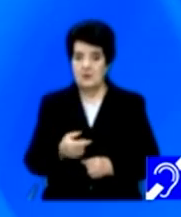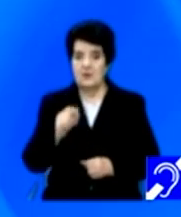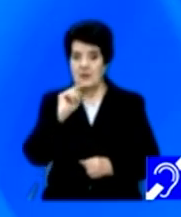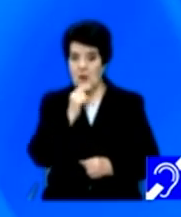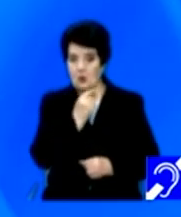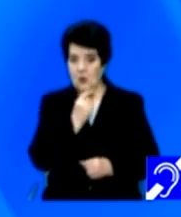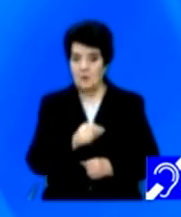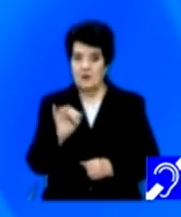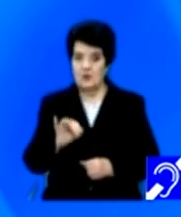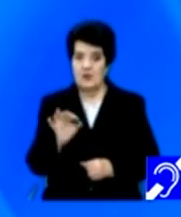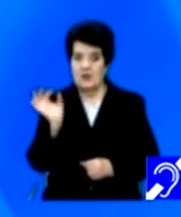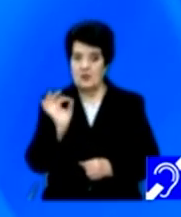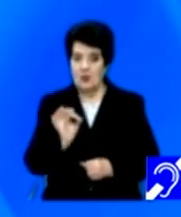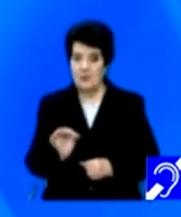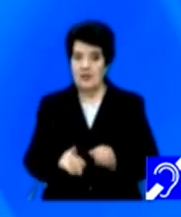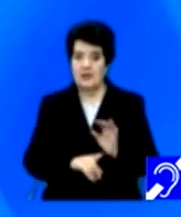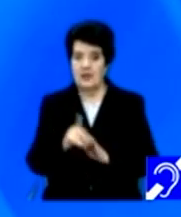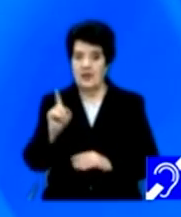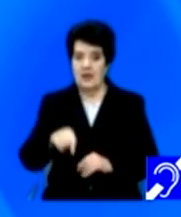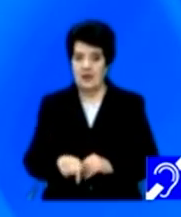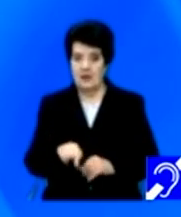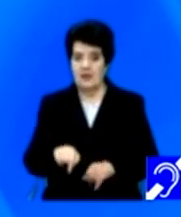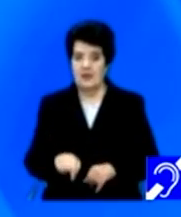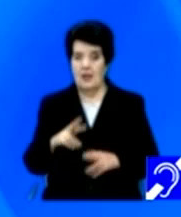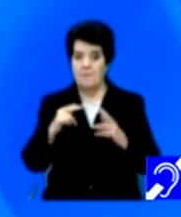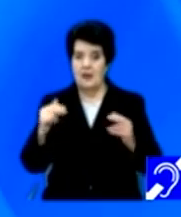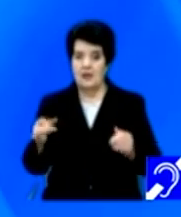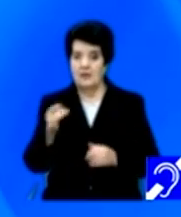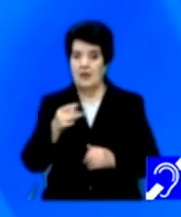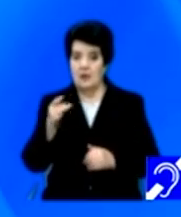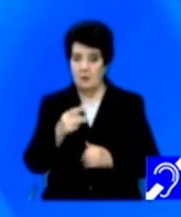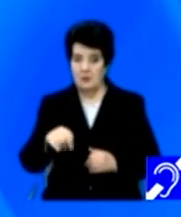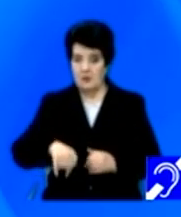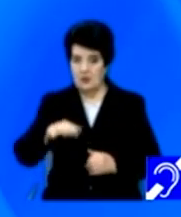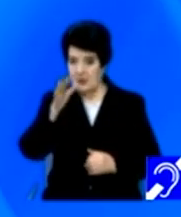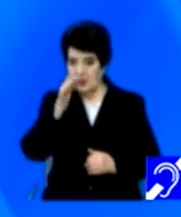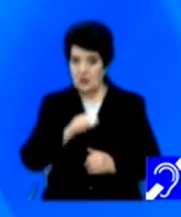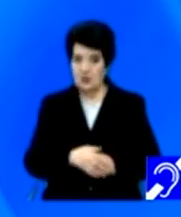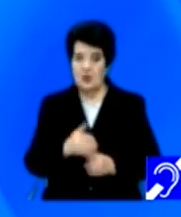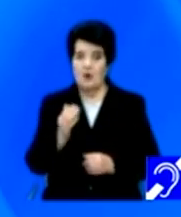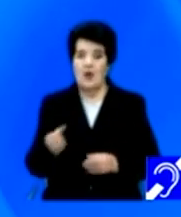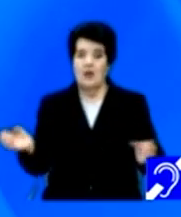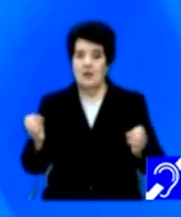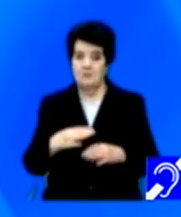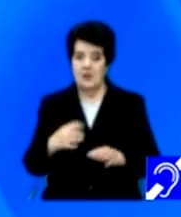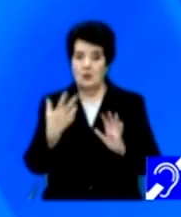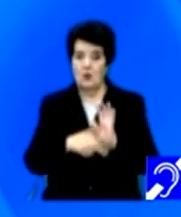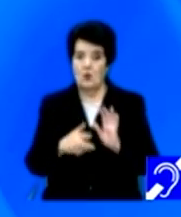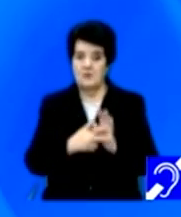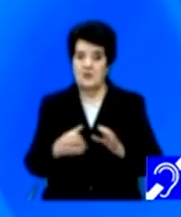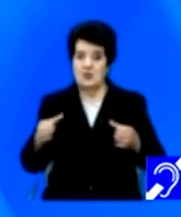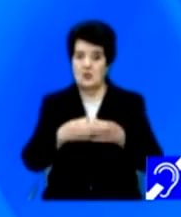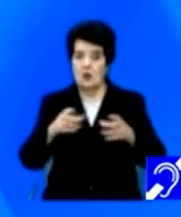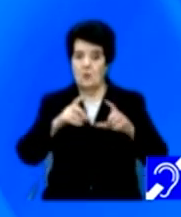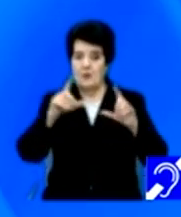Economic Moldo-German, care se desfășoară în aceste momente la Palatul Republicii din Chișinău. Evenimentul a adunat peste 80 de companii